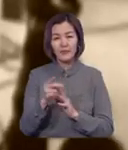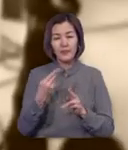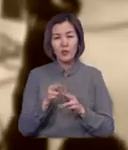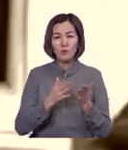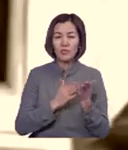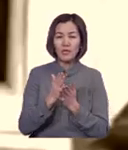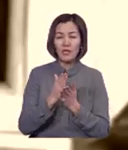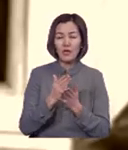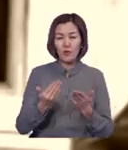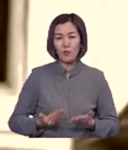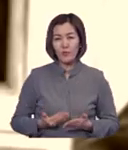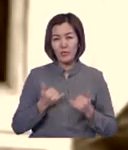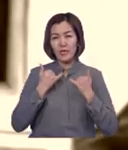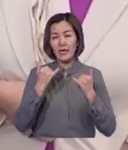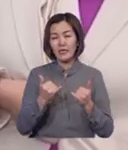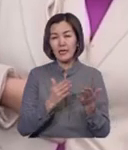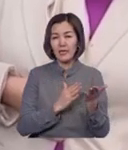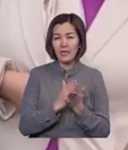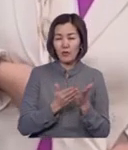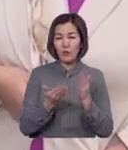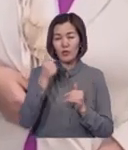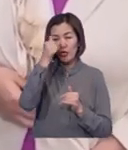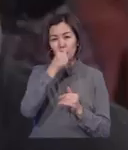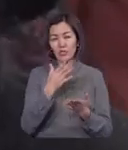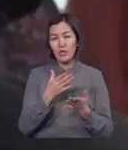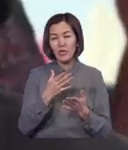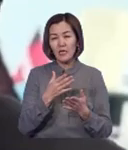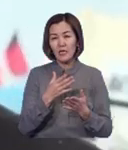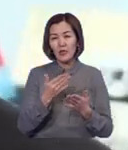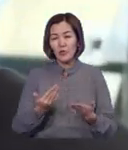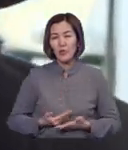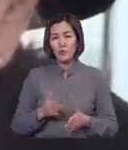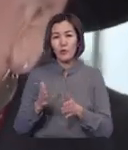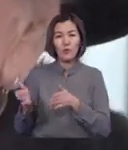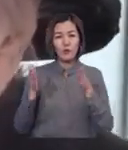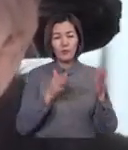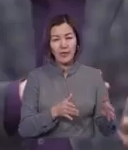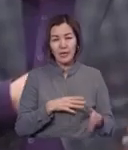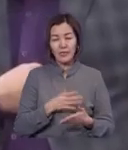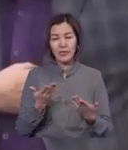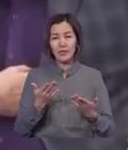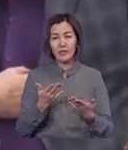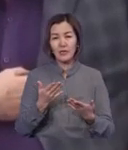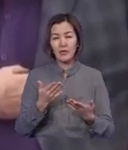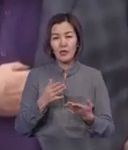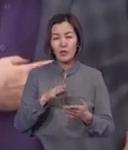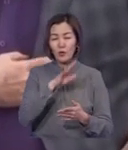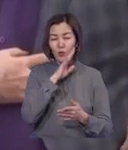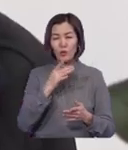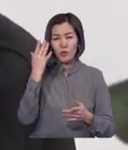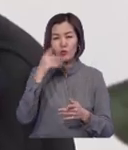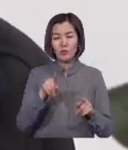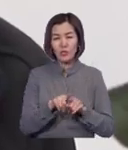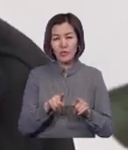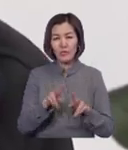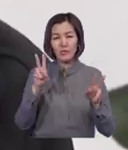салаға арнаған телеарна ардагері өткен жылы «Өмір өтіп барады, көрген түсті» атты кітабының тұсауын кесті.